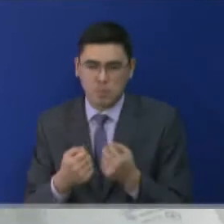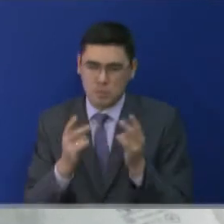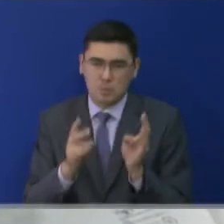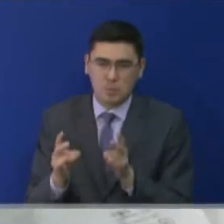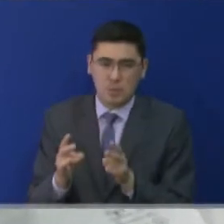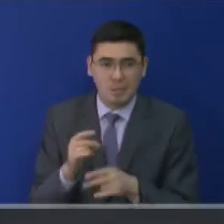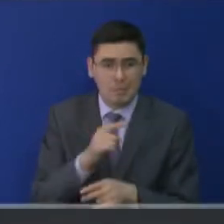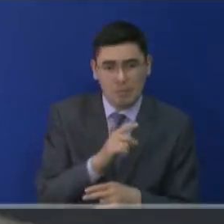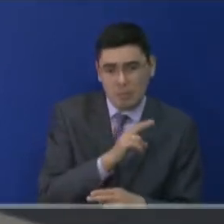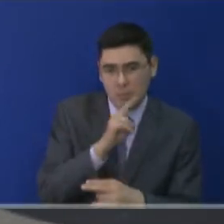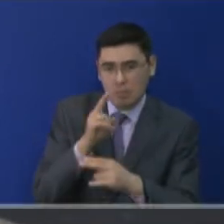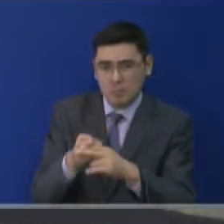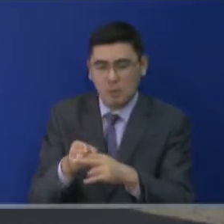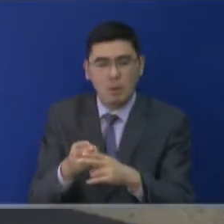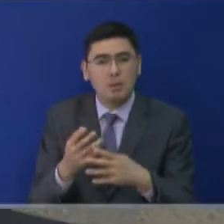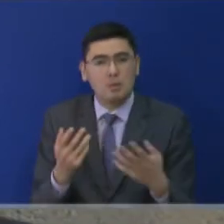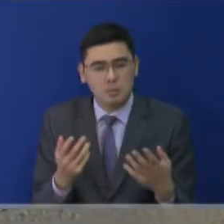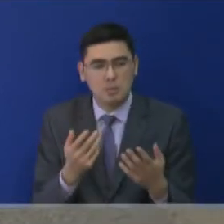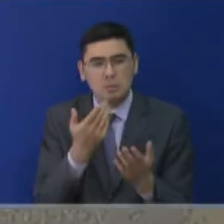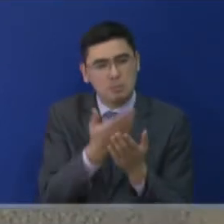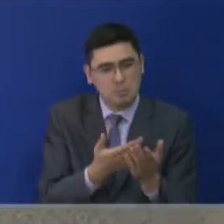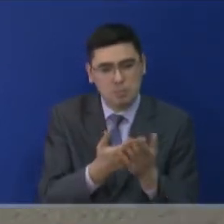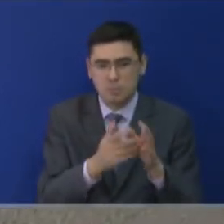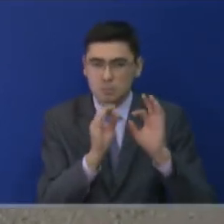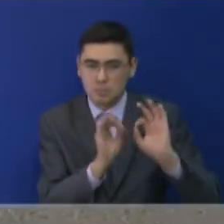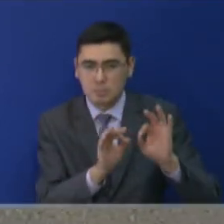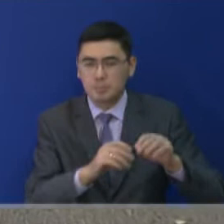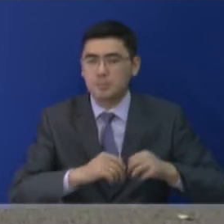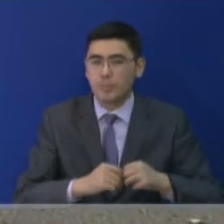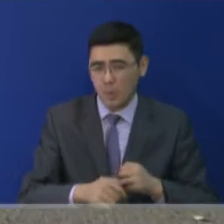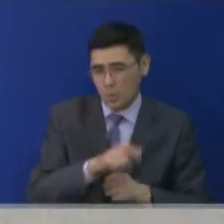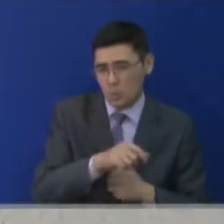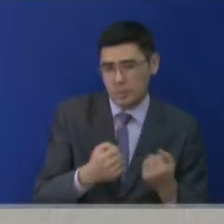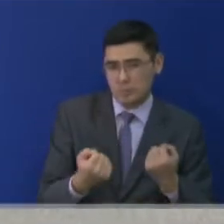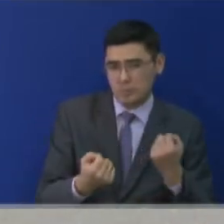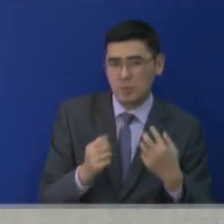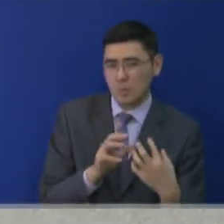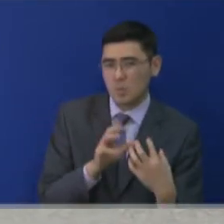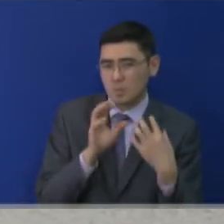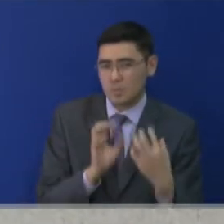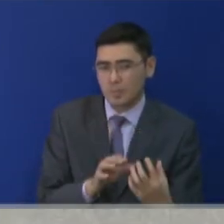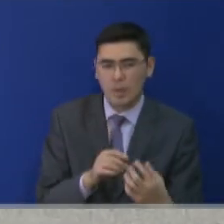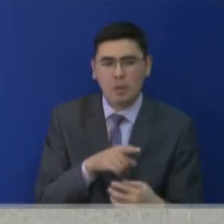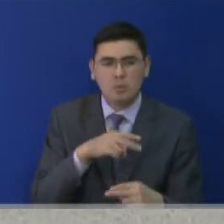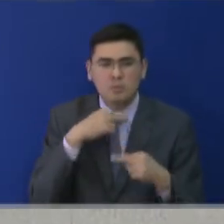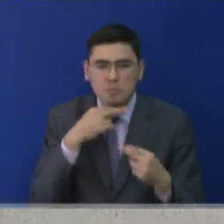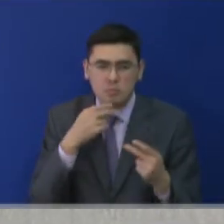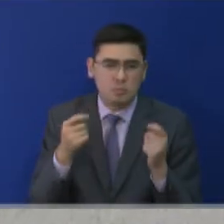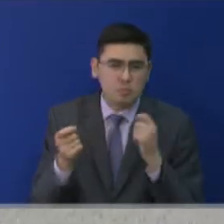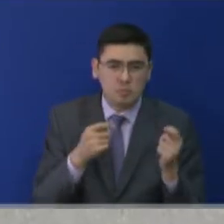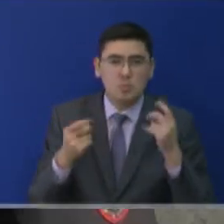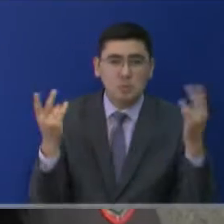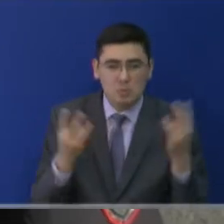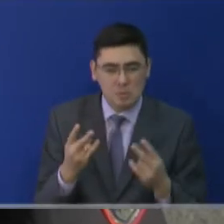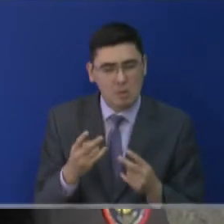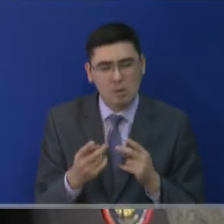түсіндіру жұмыстарын жүргізді. Жол сақшыларының атап өткеніндей, жүргізушілер арасында жол ережесіне салғырттық танытатындар жоқ емес.